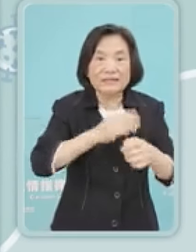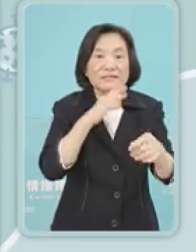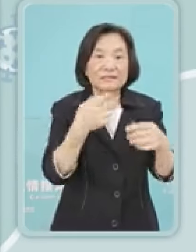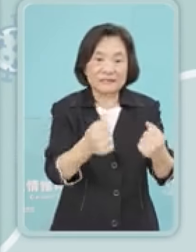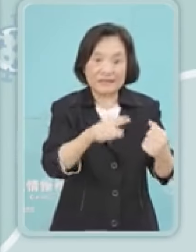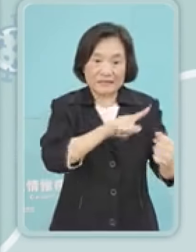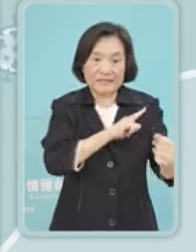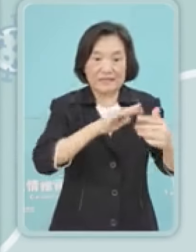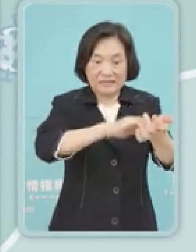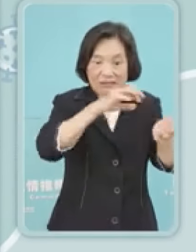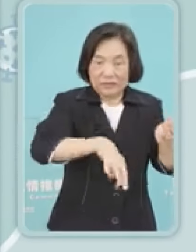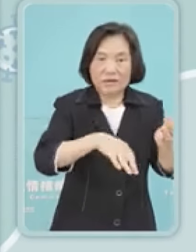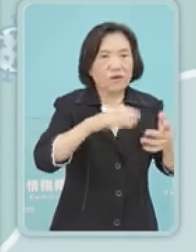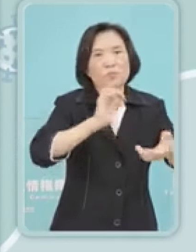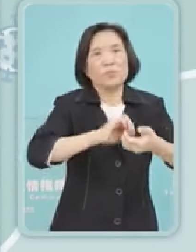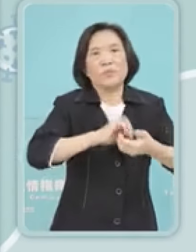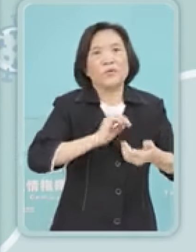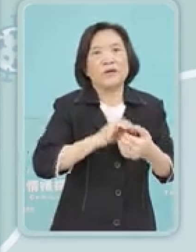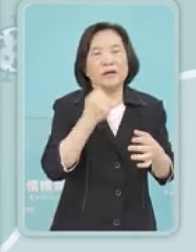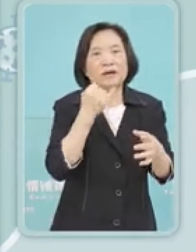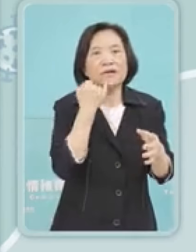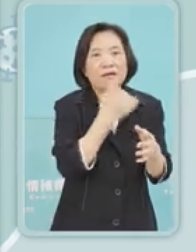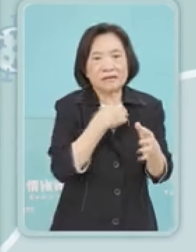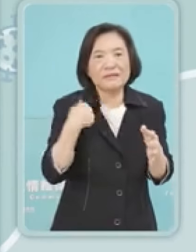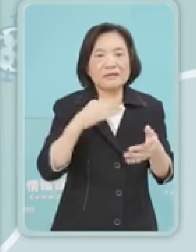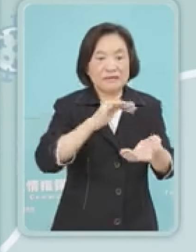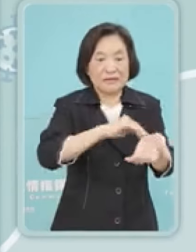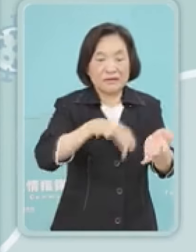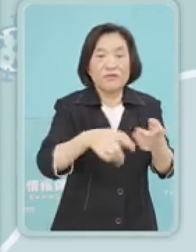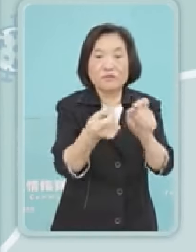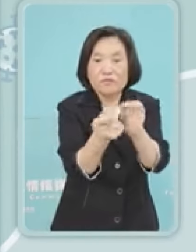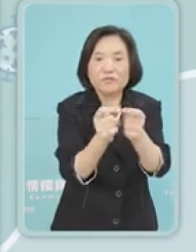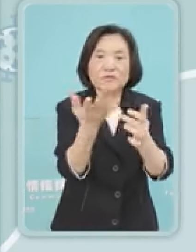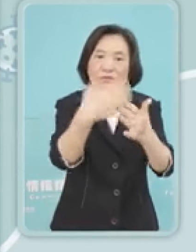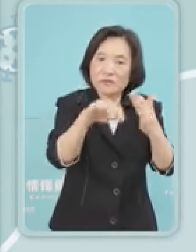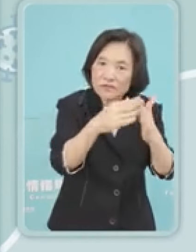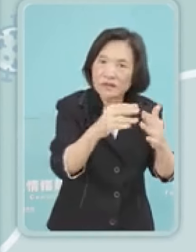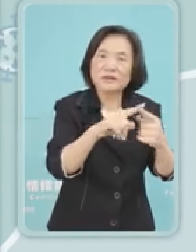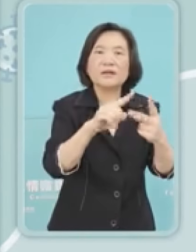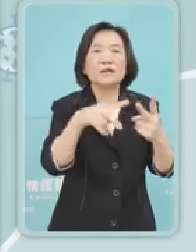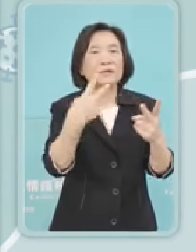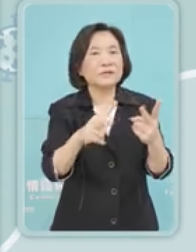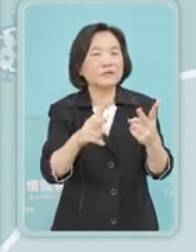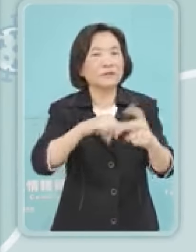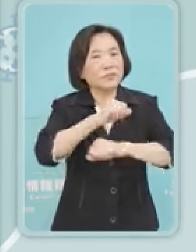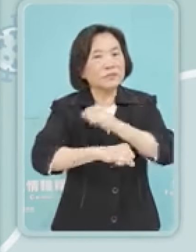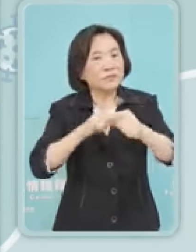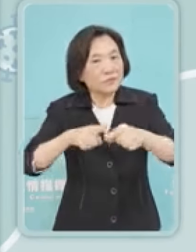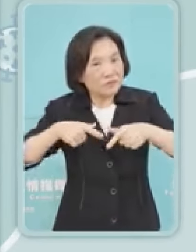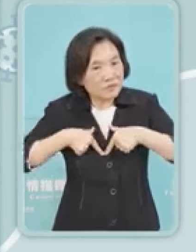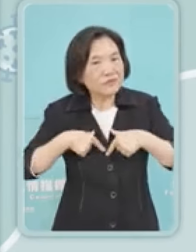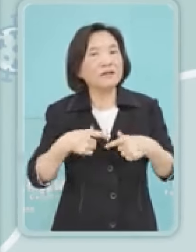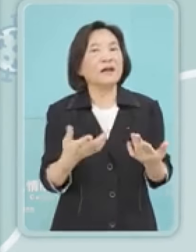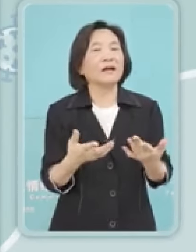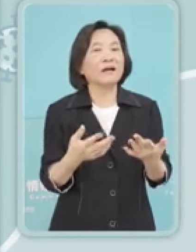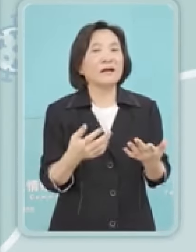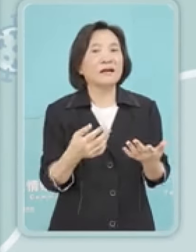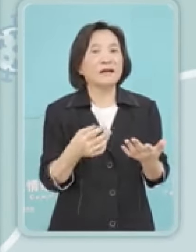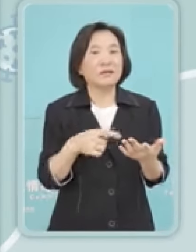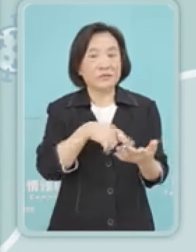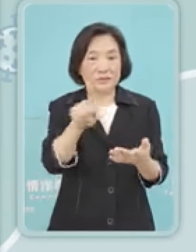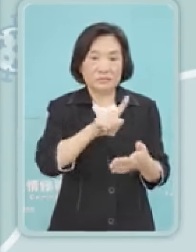己家医院去做大规模注射，很多都是用这个学校哦或者活动中心，所以